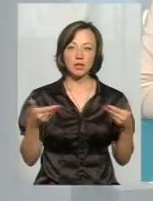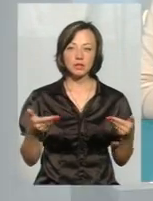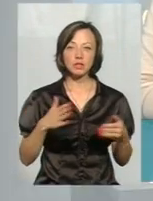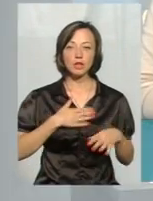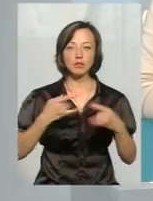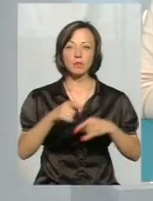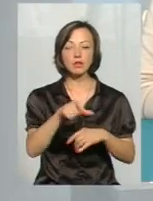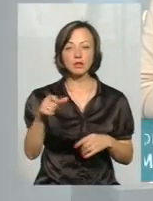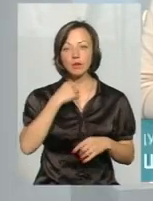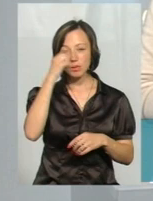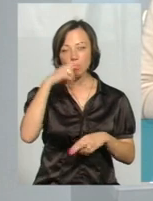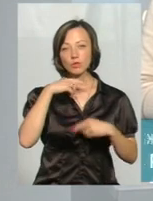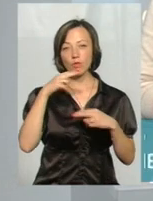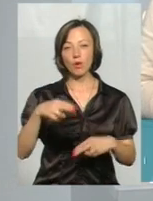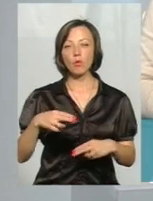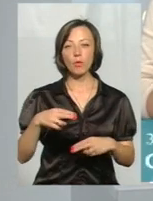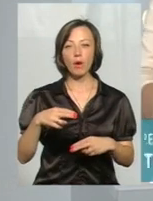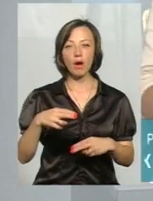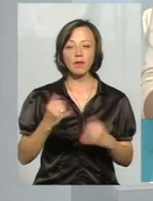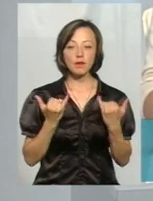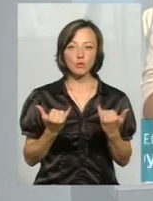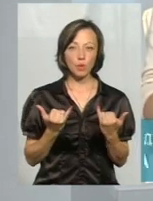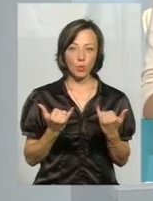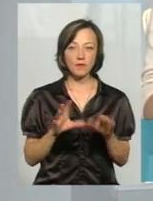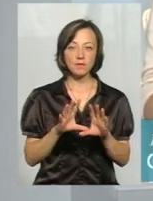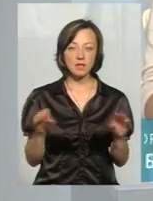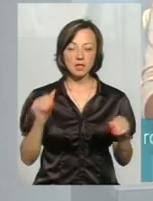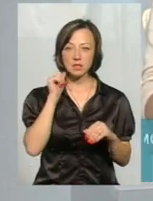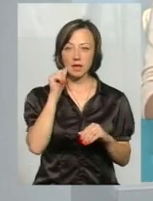Нашим глядачам дякуємо за увагу. А на сьогодні